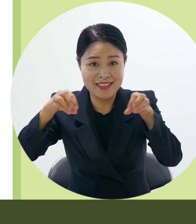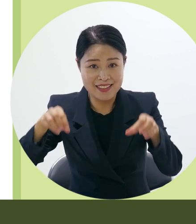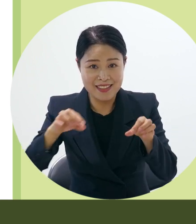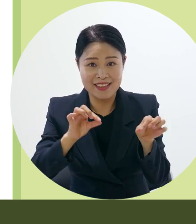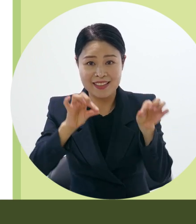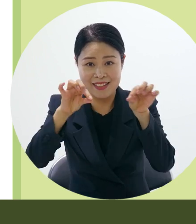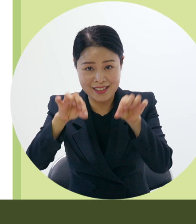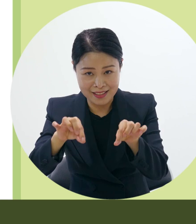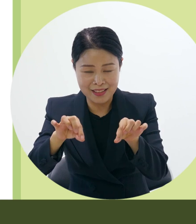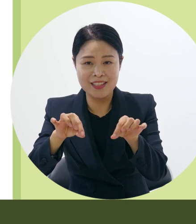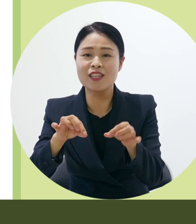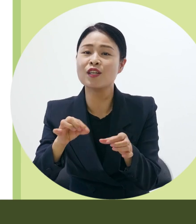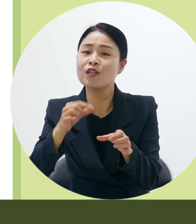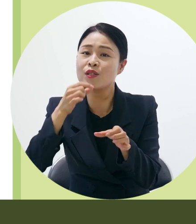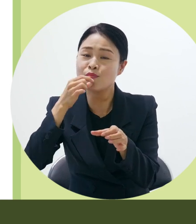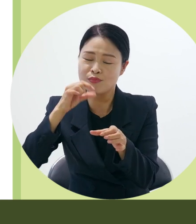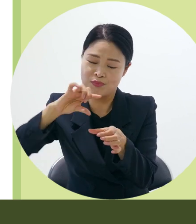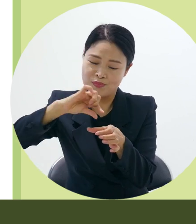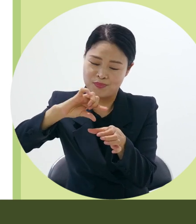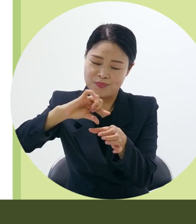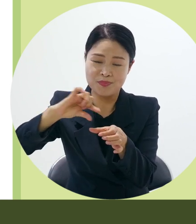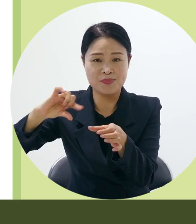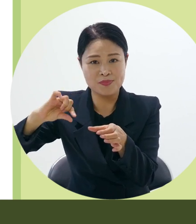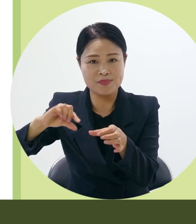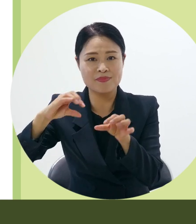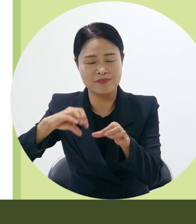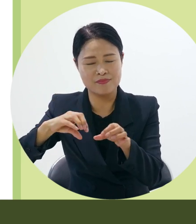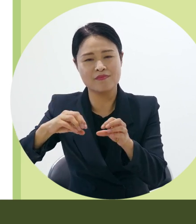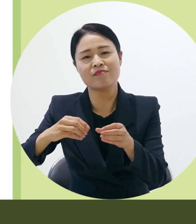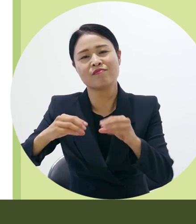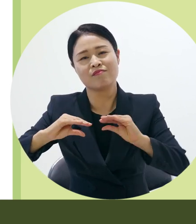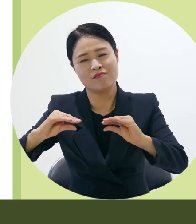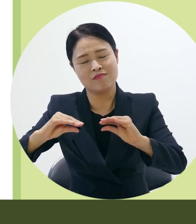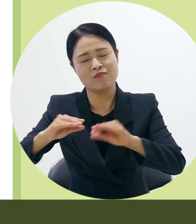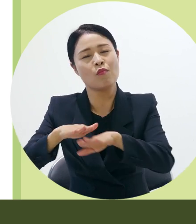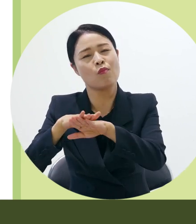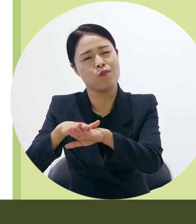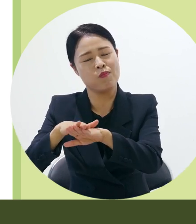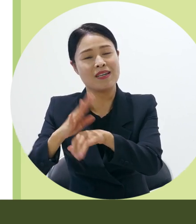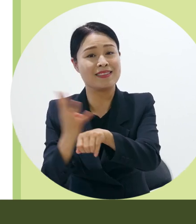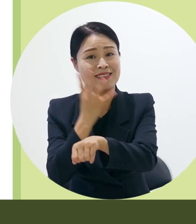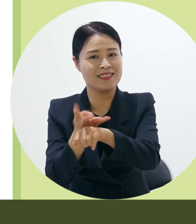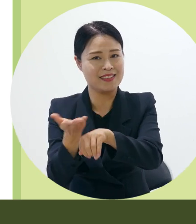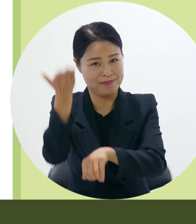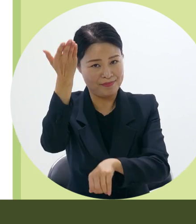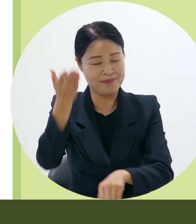채워 다음 착용 전까지 최소 4시간 이상 담가두십시오.